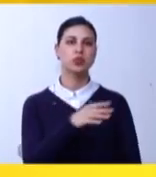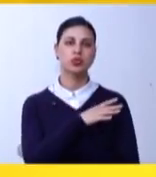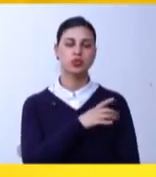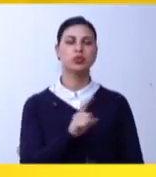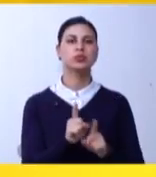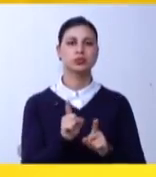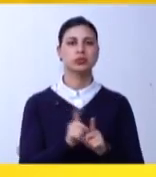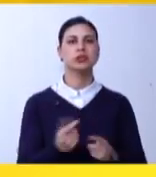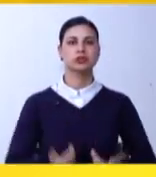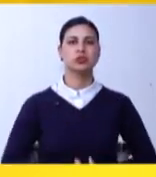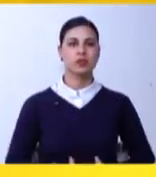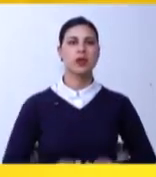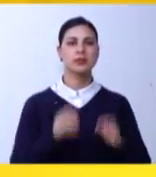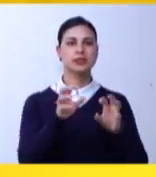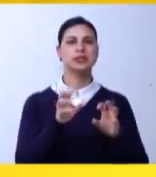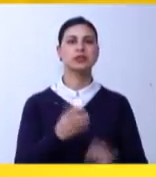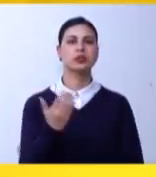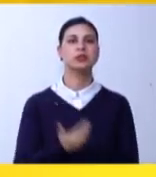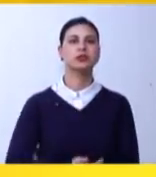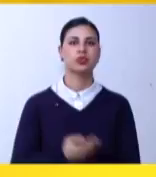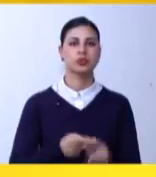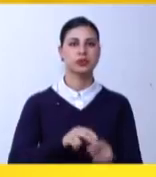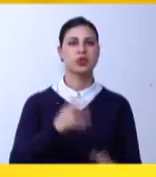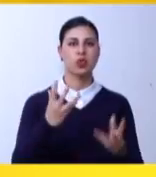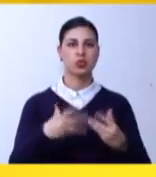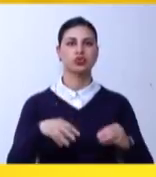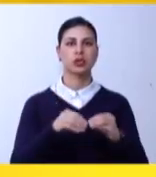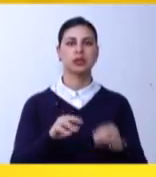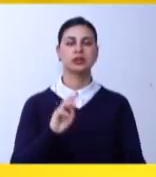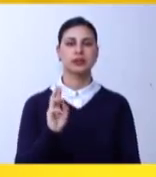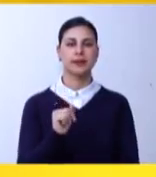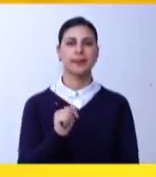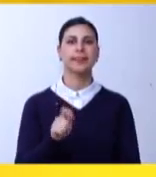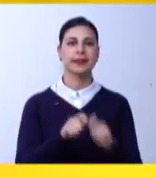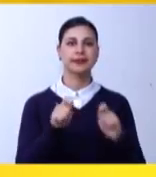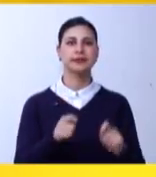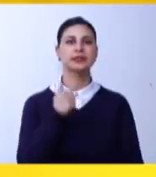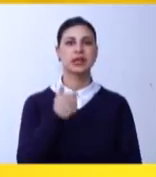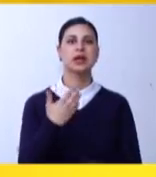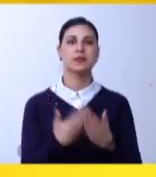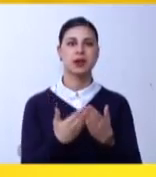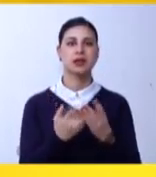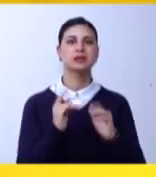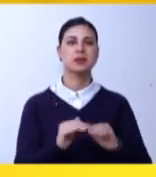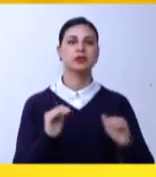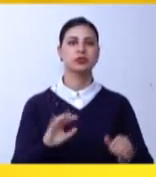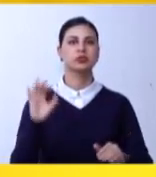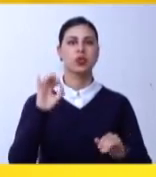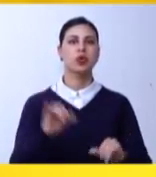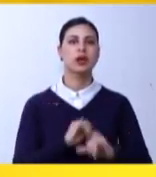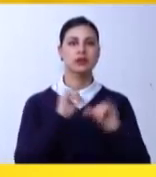ასევე ცხოვრების ის წესი, რომლითაც ცხოვრობს ესა თუ ის ოჯახი და ქმნის კარგ მაგალითს ბავშვების